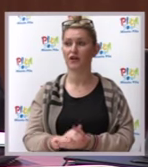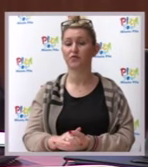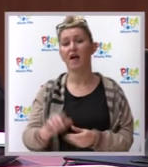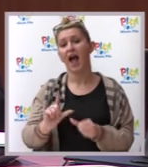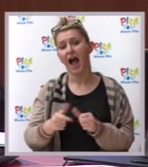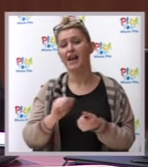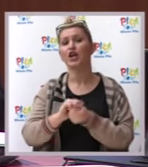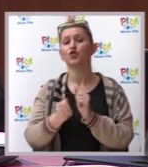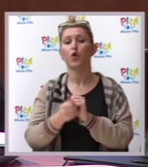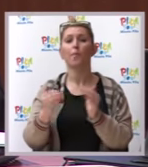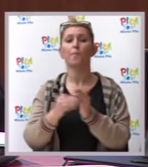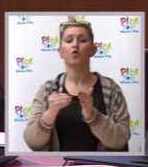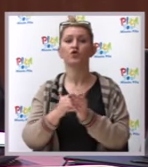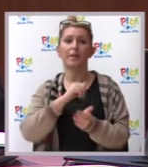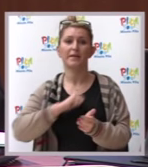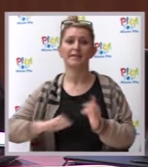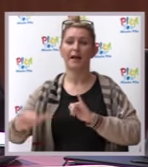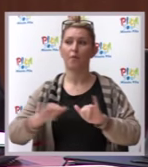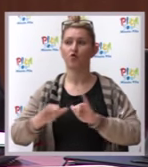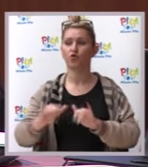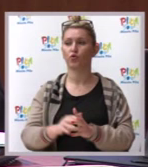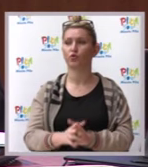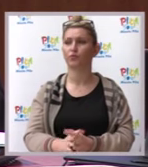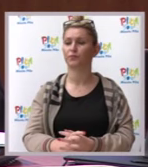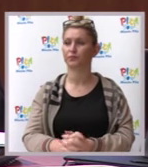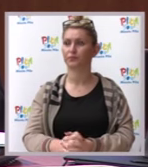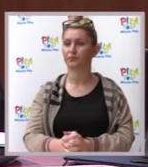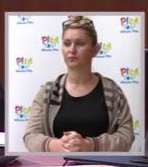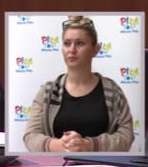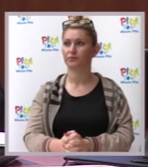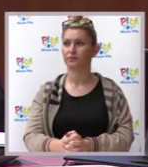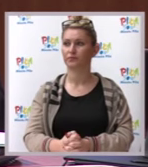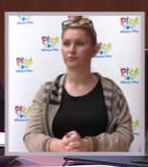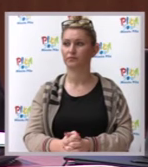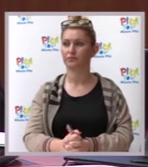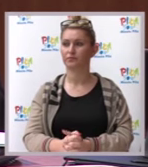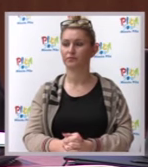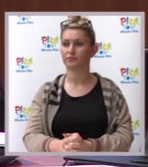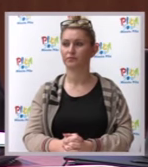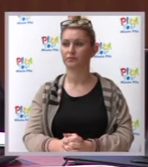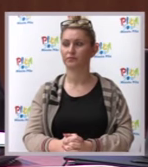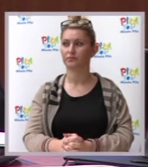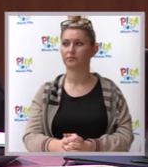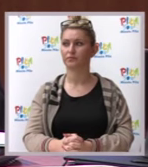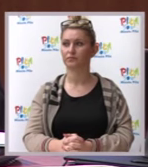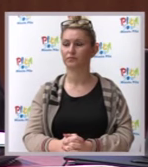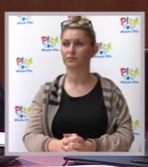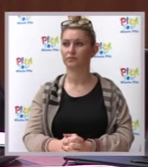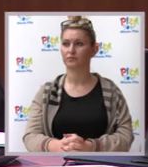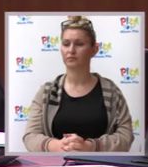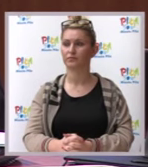są też oczywiste. Na nasze dobro niech przemawia fakt, że nie sięgamy po ten instrument zbyt często, ponieważ poprzednia